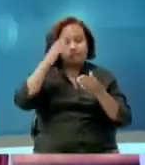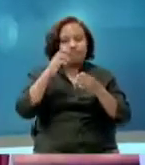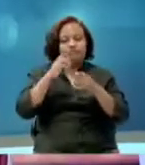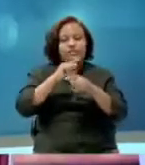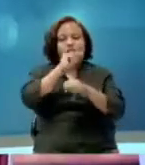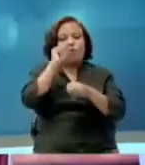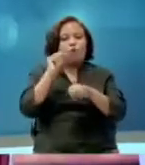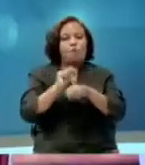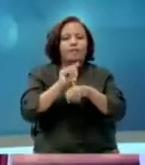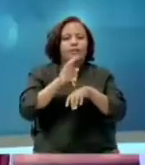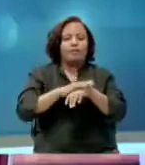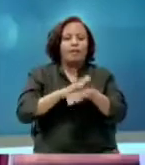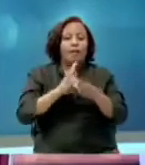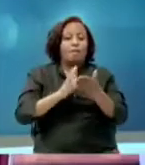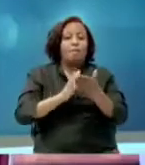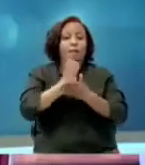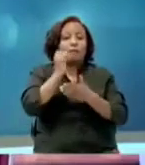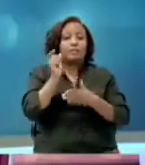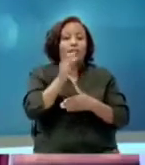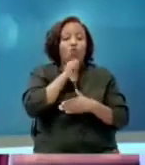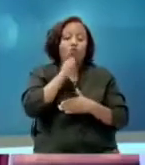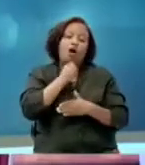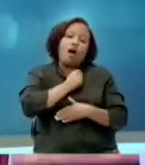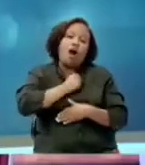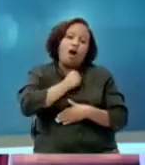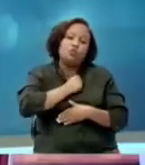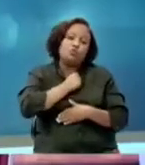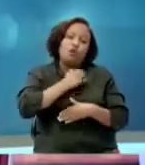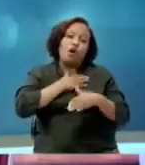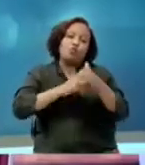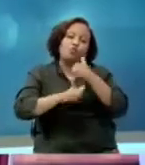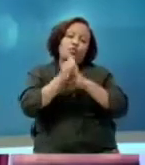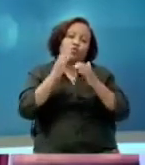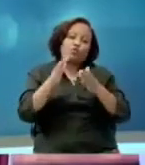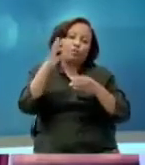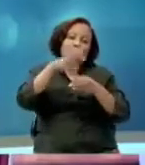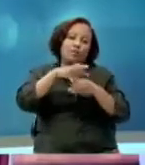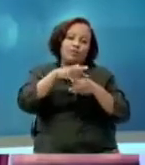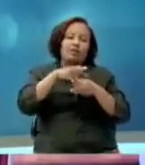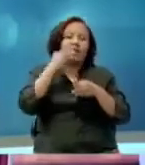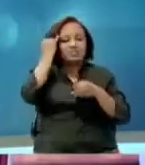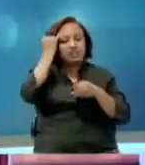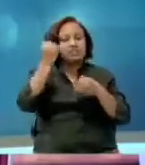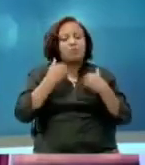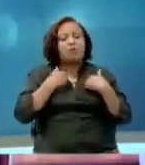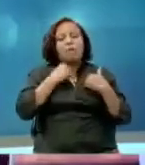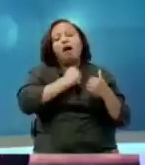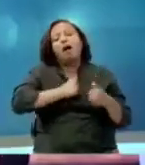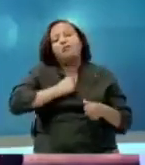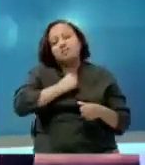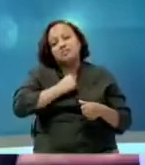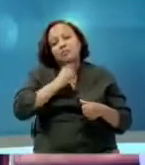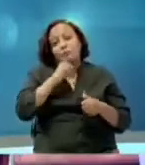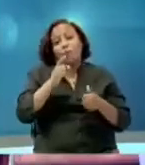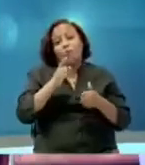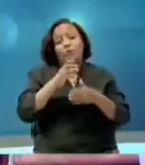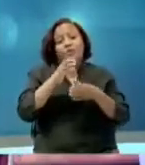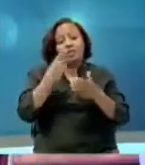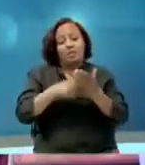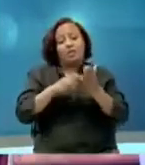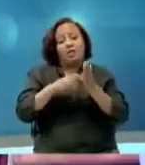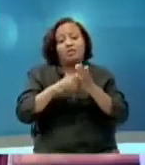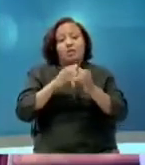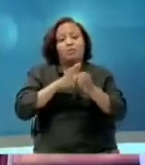ተቋማትም ላይ ልክ በመብት ደረጃ ሳይሆን በአዘኔታ መልክ አካል ጉዳተኞችን መቅጠር አስተሳሰብ አለ በሐዘኔታ እንደሚከተሩ ያ ማለት ደግሞ